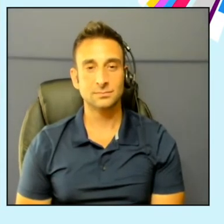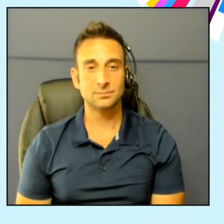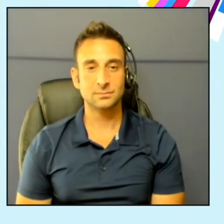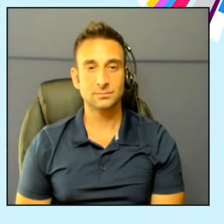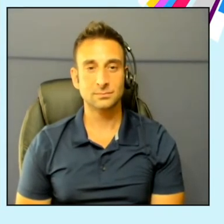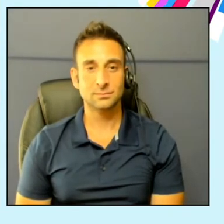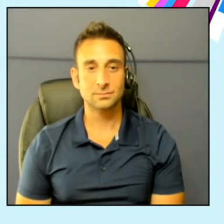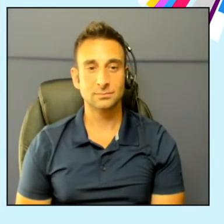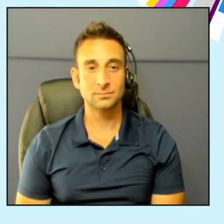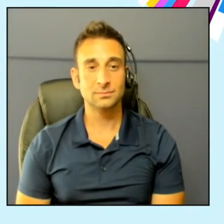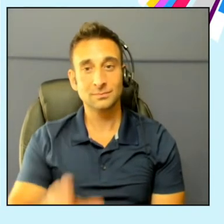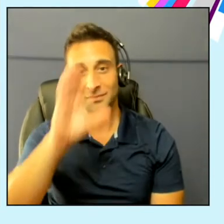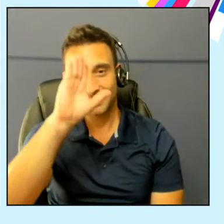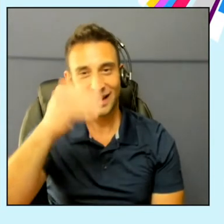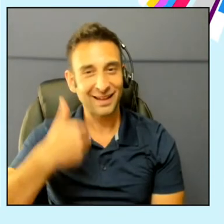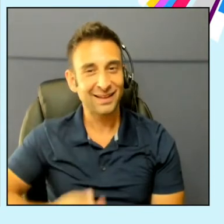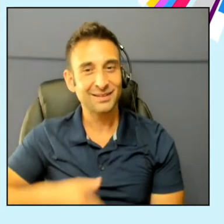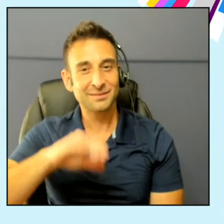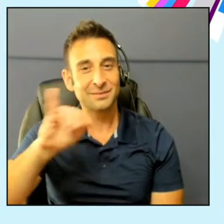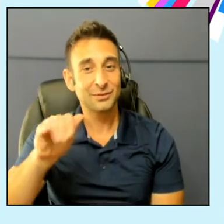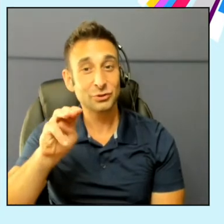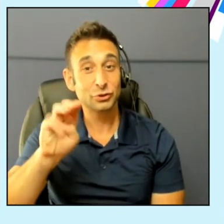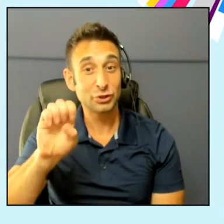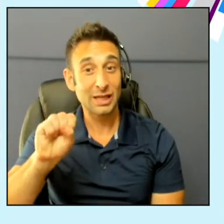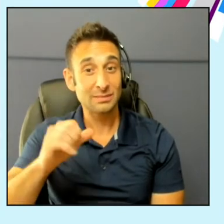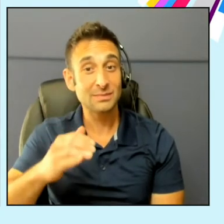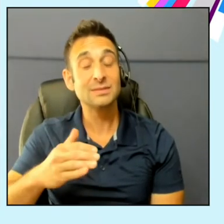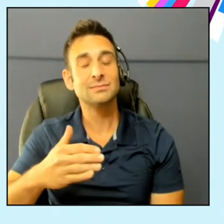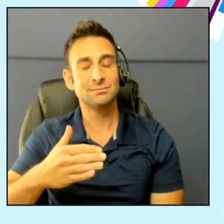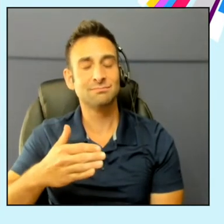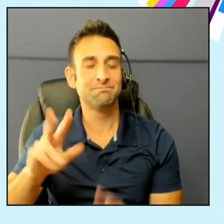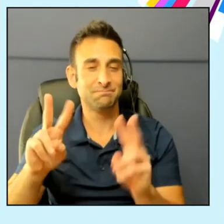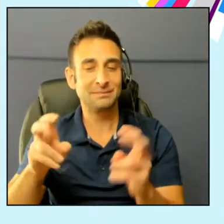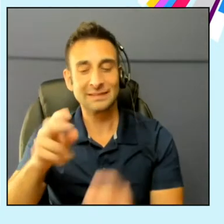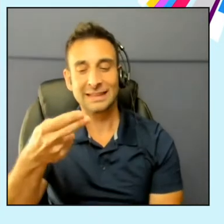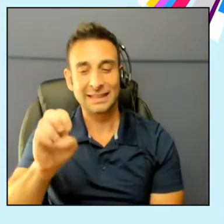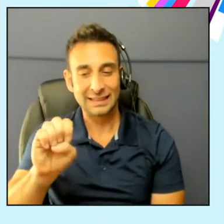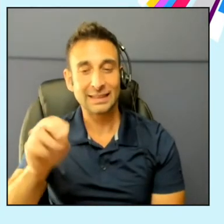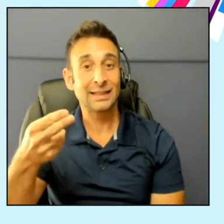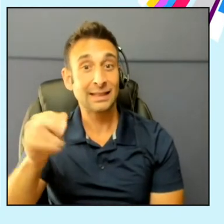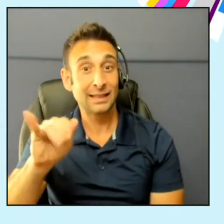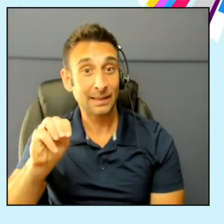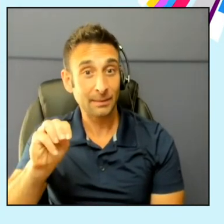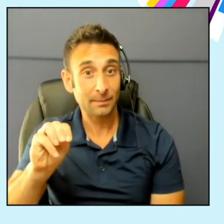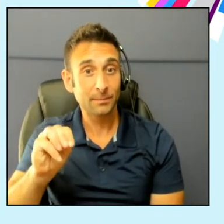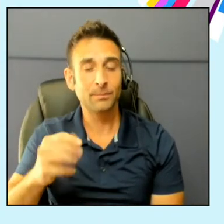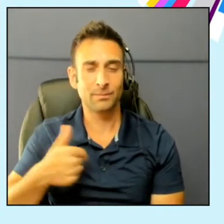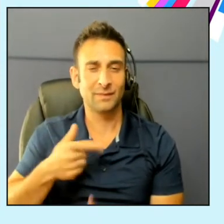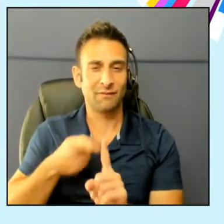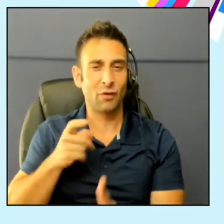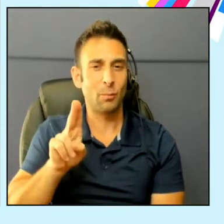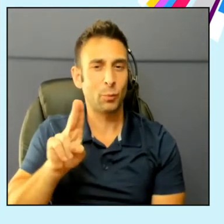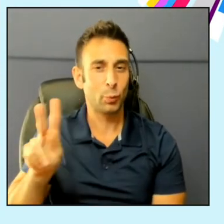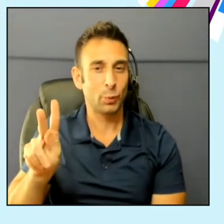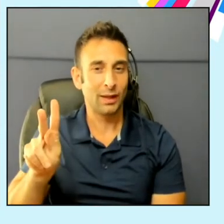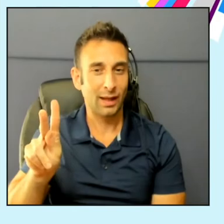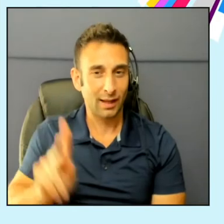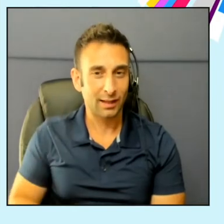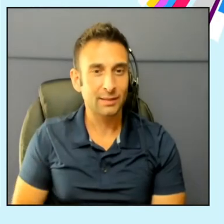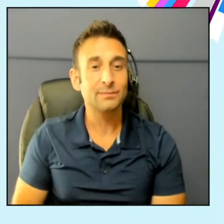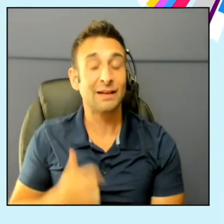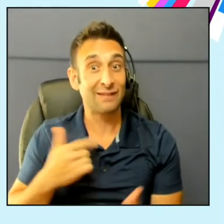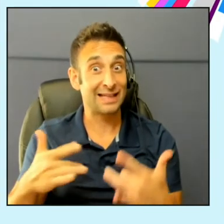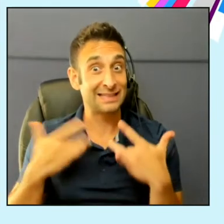It's James, he, him. I'm from Microsoft UK. We have got some exciting things coming up for Pride, but here's a few